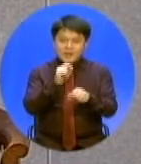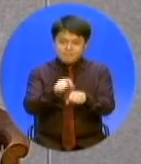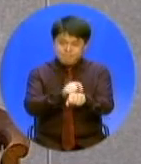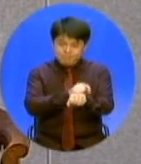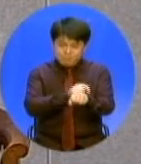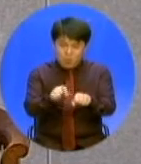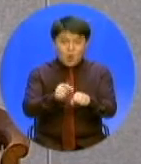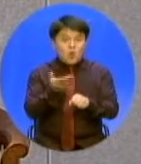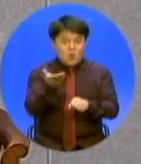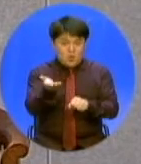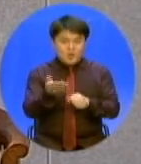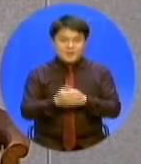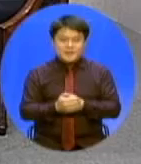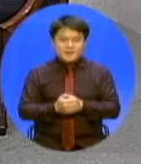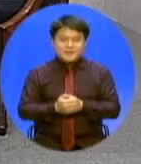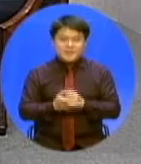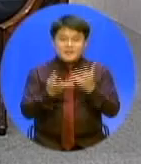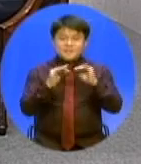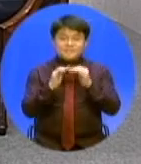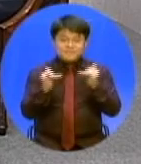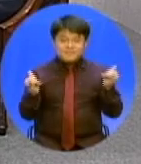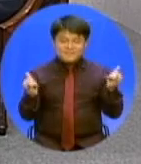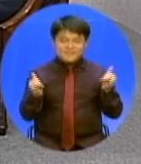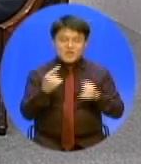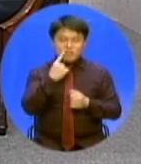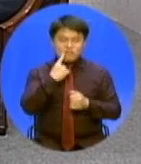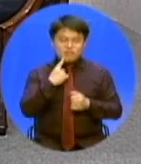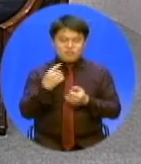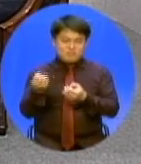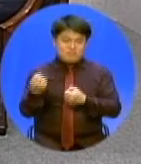저기 특별하신데 많은 사람이 또 그걸 네.